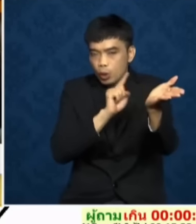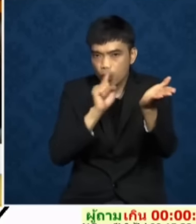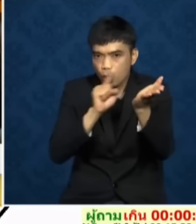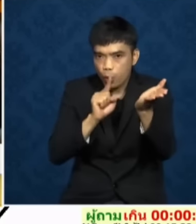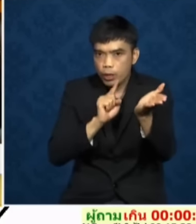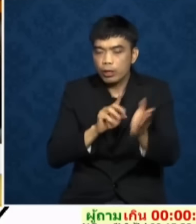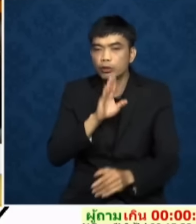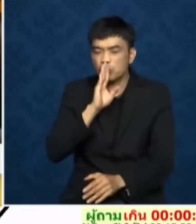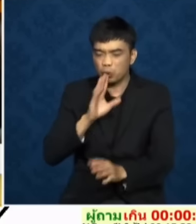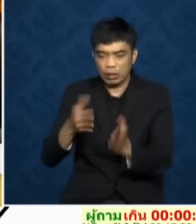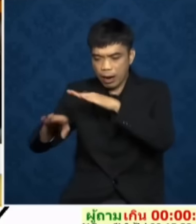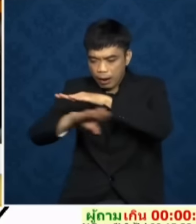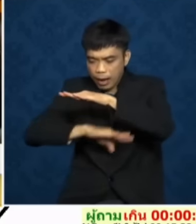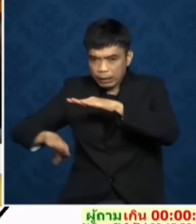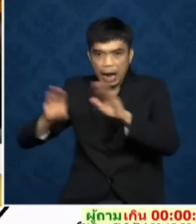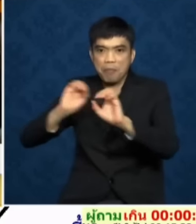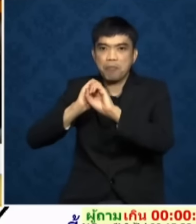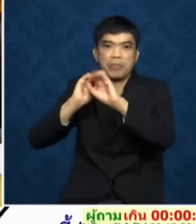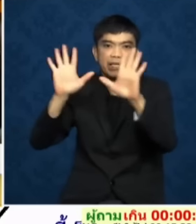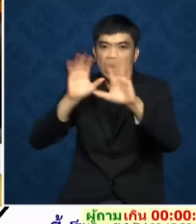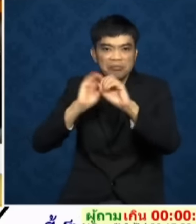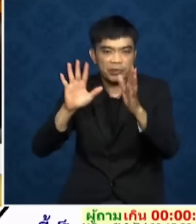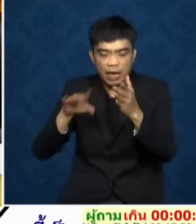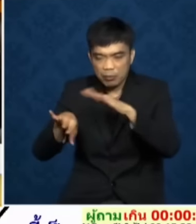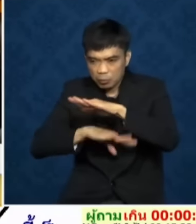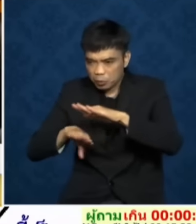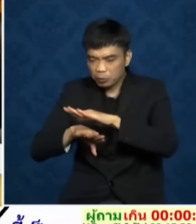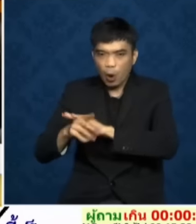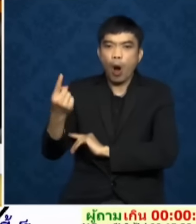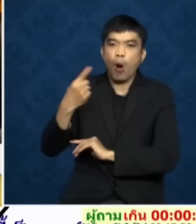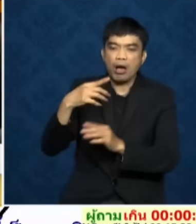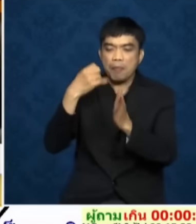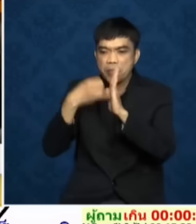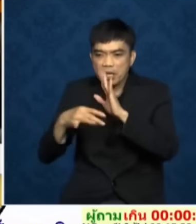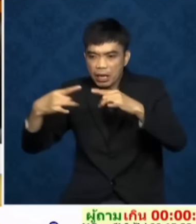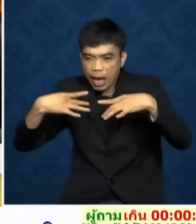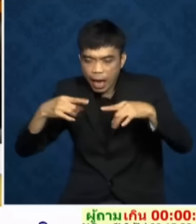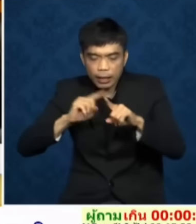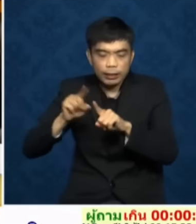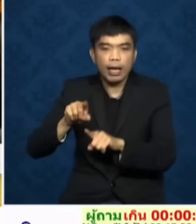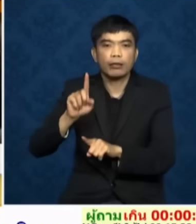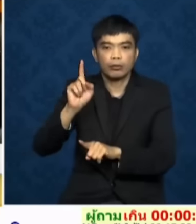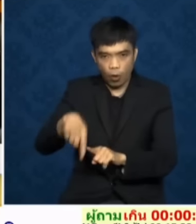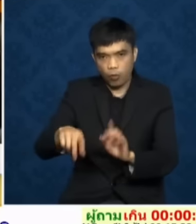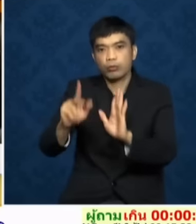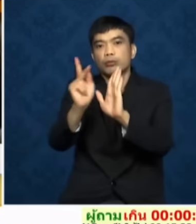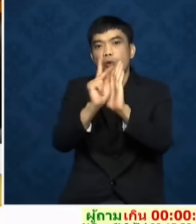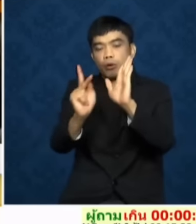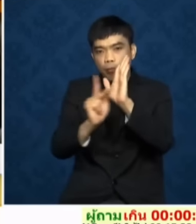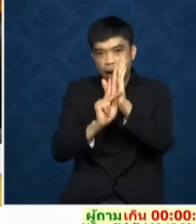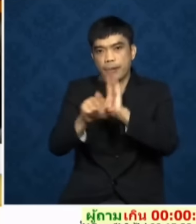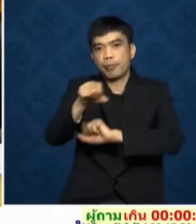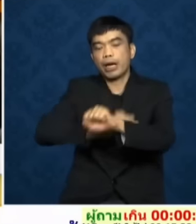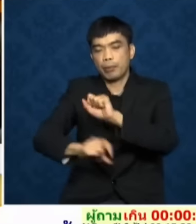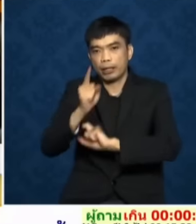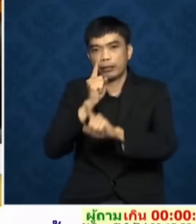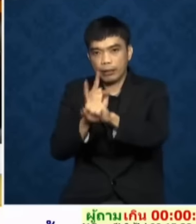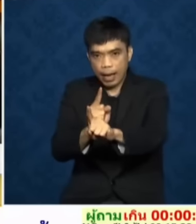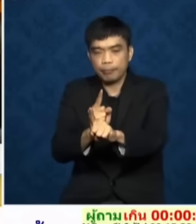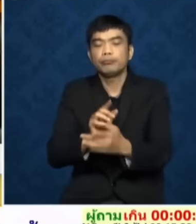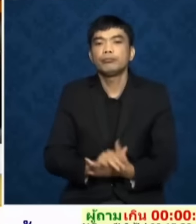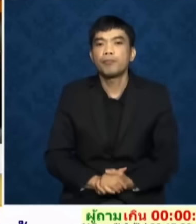รณีที่ไม่ชัดเจนนี้ก็ต้องขอความกรุณาว่าก็รับเวลารัดกฎหมายนะครับมีกฎหมายเป็นหลักในการปกครองเพ